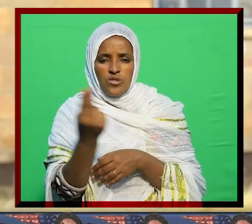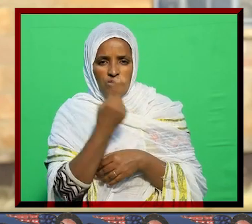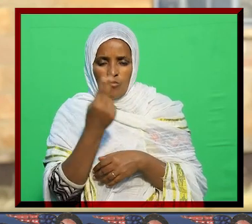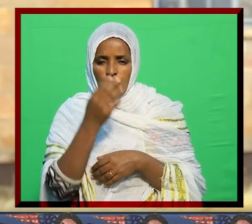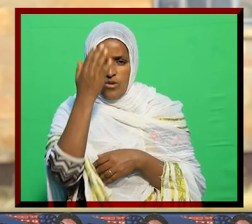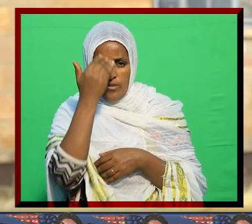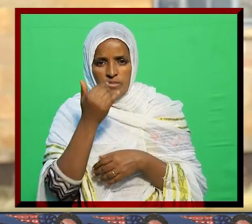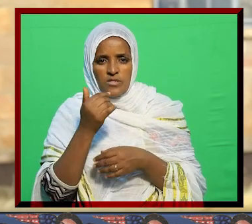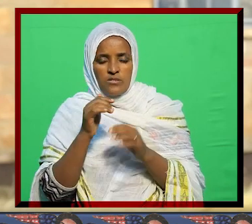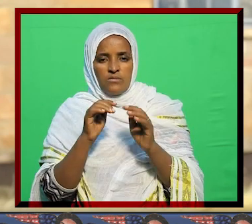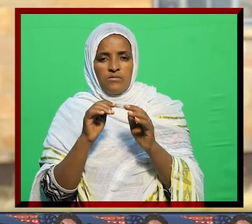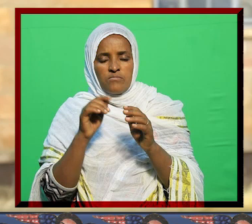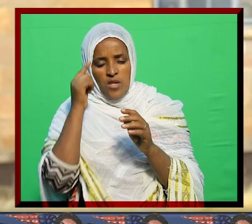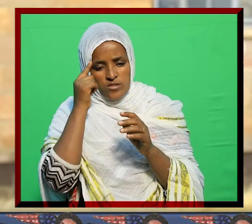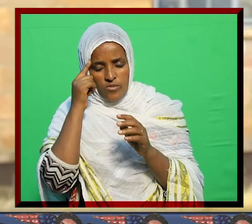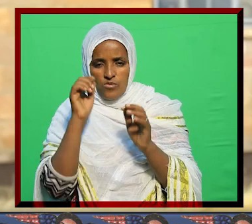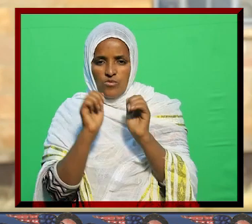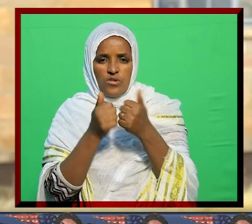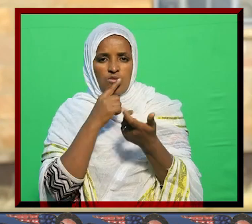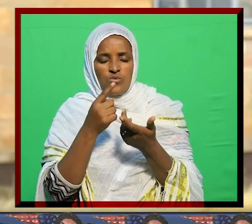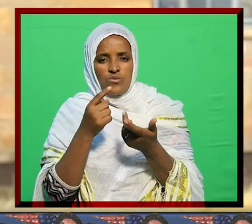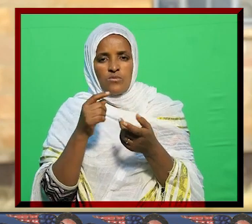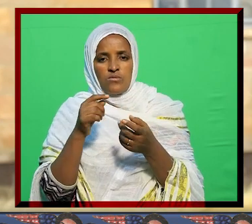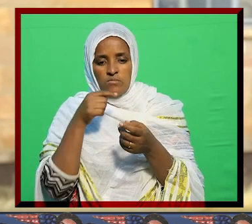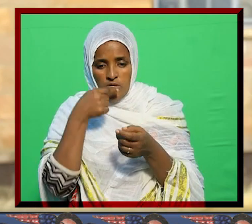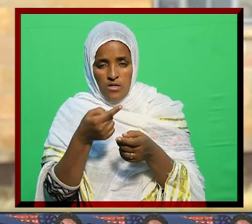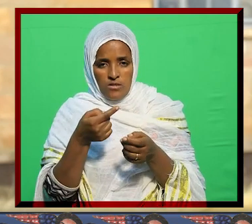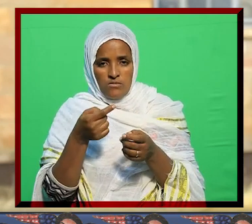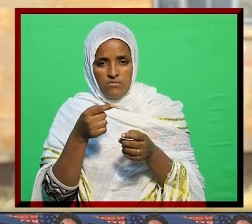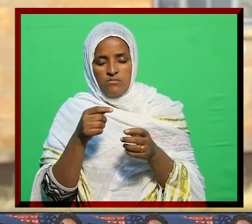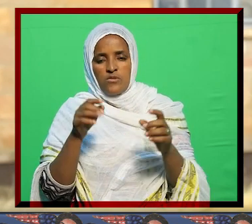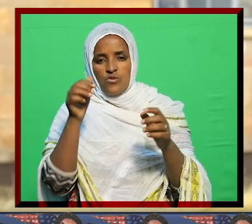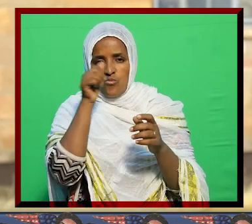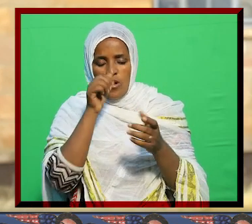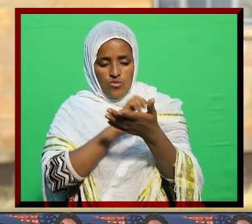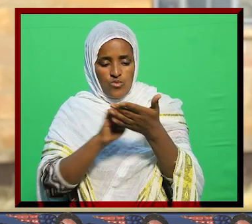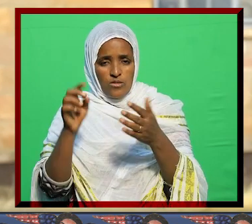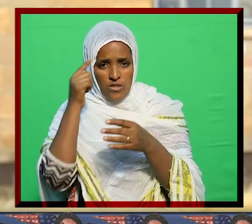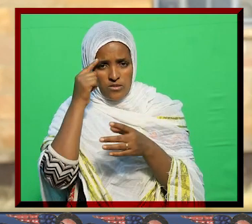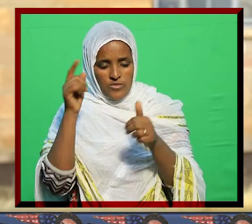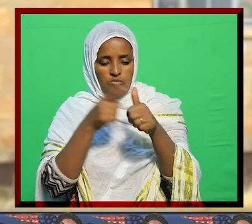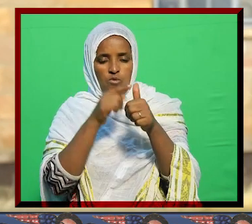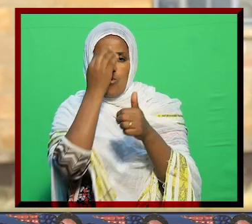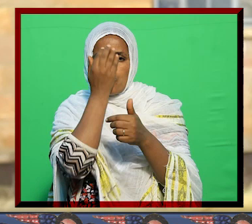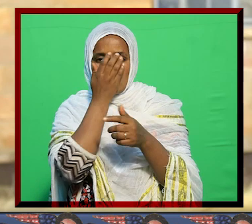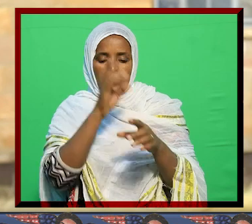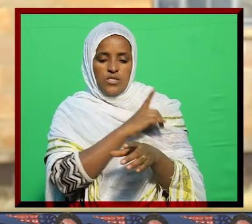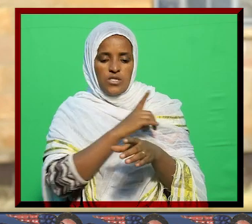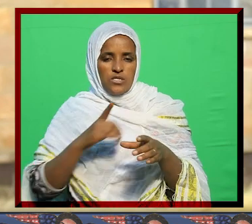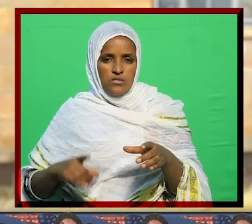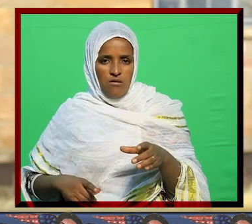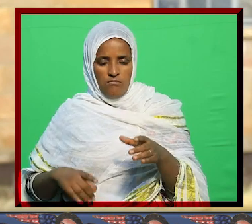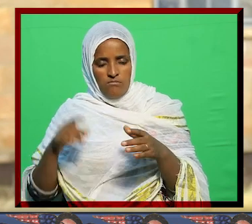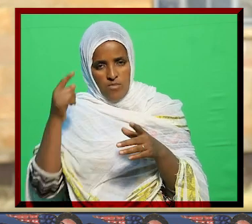ምንድነው ጥቅሙ? ወይም ደግሞ ለምናስባቸው እንዴት ነው? ለምንድነው ምናስባቸው ብንል ኢትዮጵያውያን ቅዱሳን ስናስብ የመጀመሪያው ኦርቶዶክስ